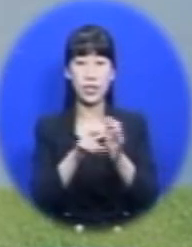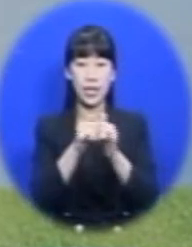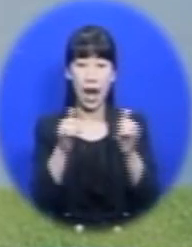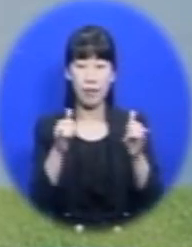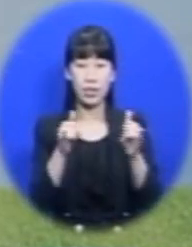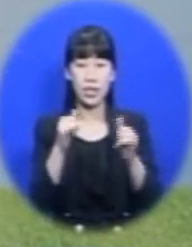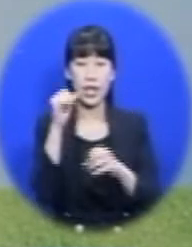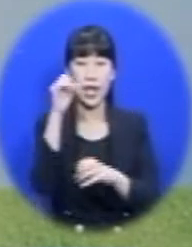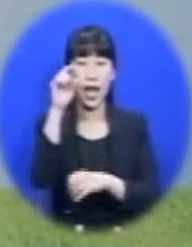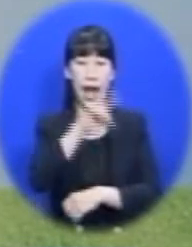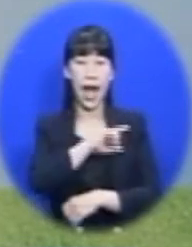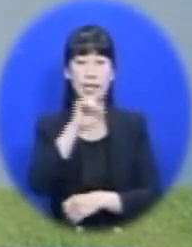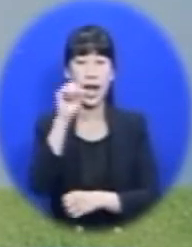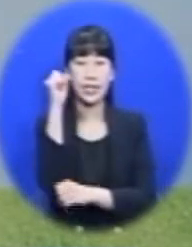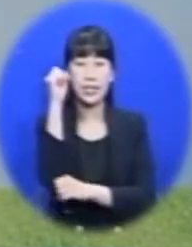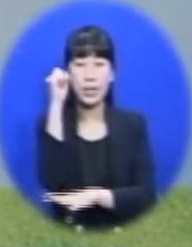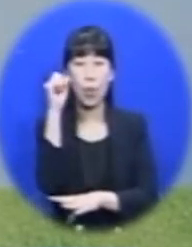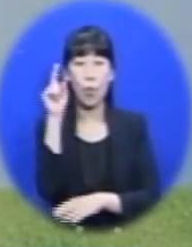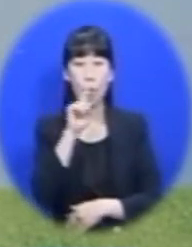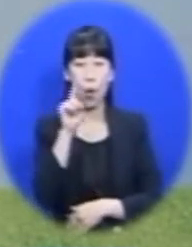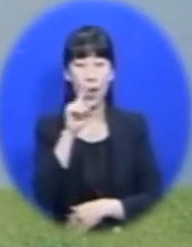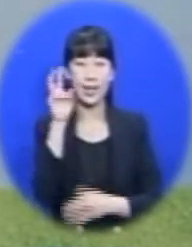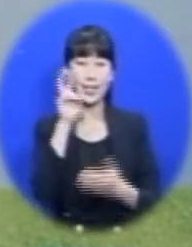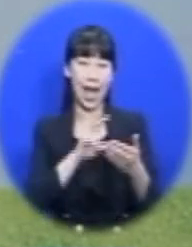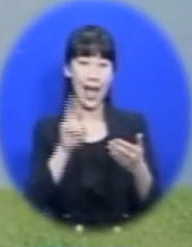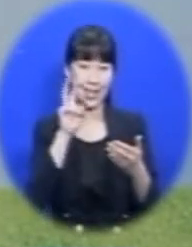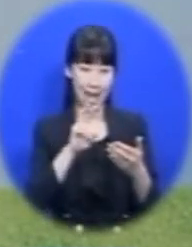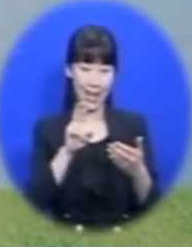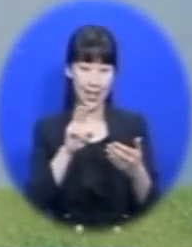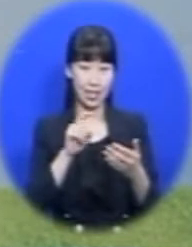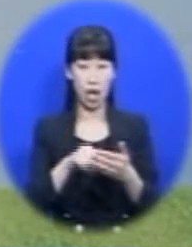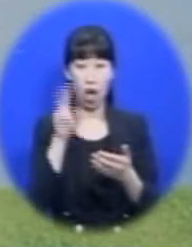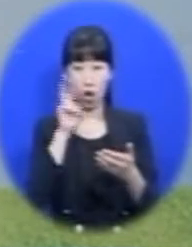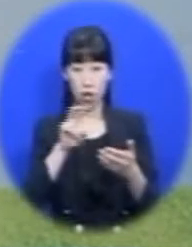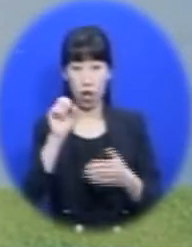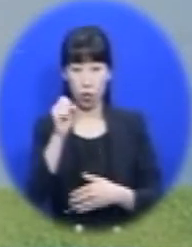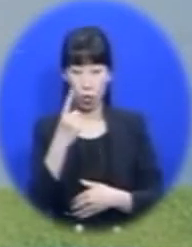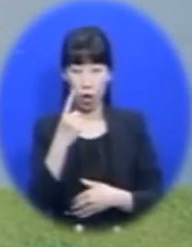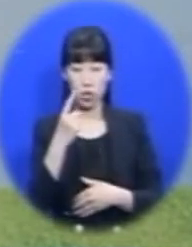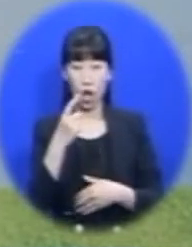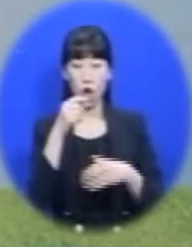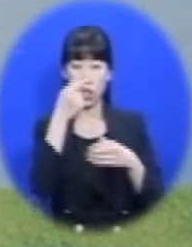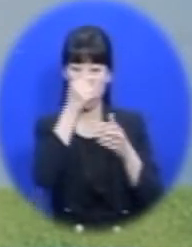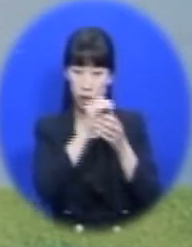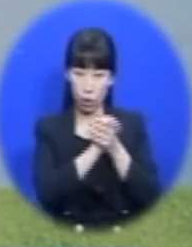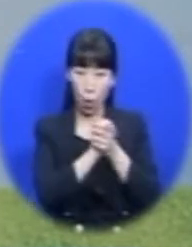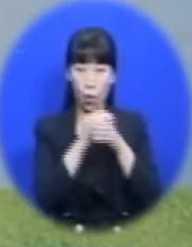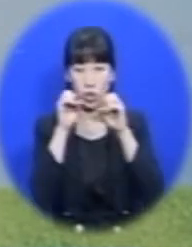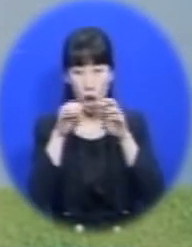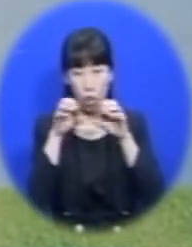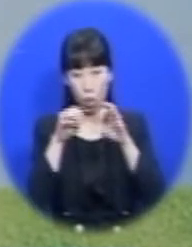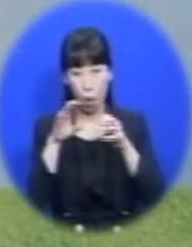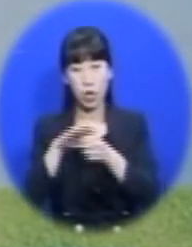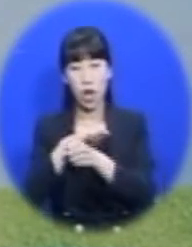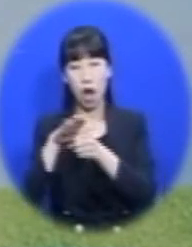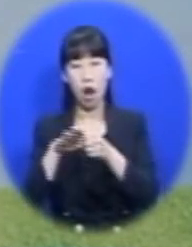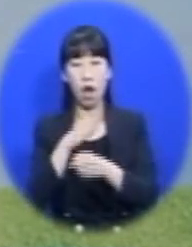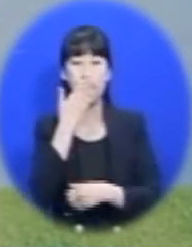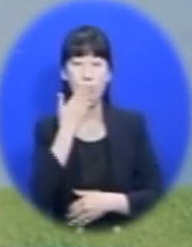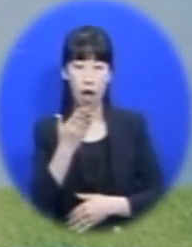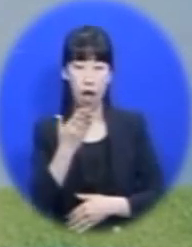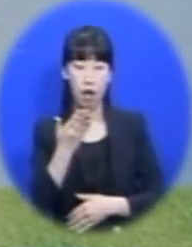찬양입니다. 찬양이 있으면 기도도 살고 전도도 살고 사랑도 할 수 있습니다. 그런데 찬양이